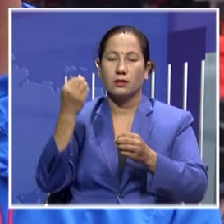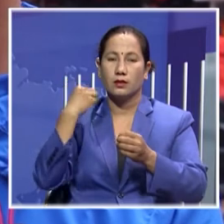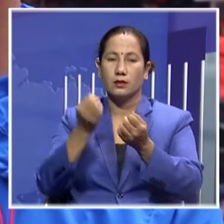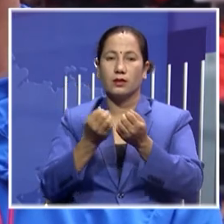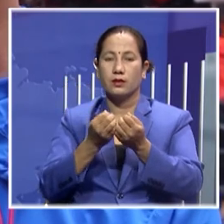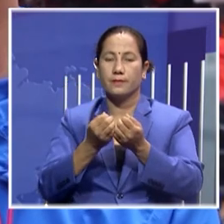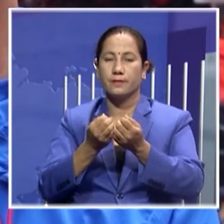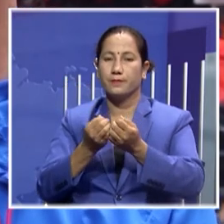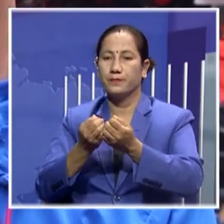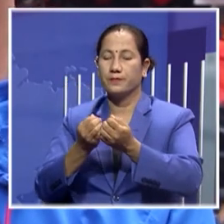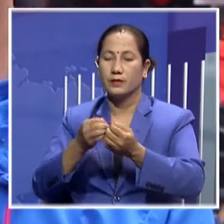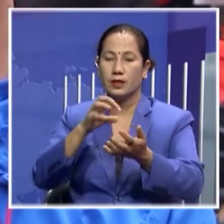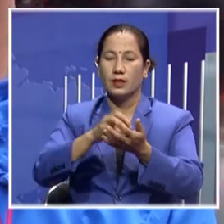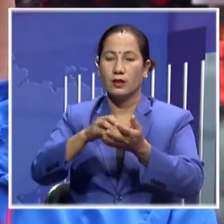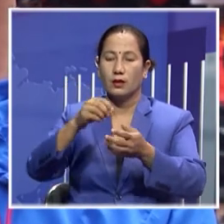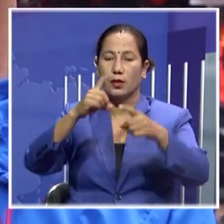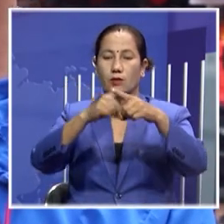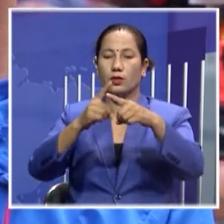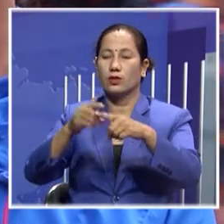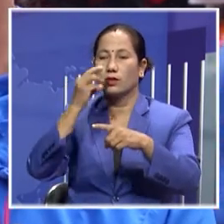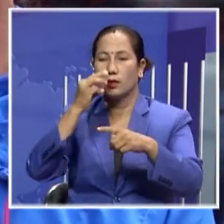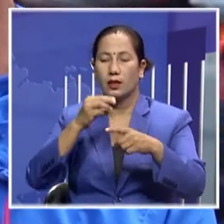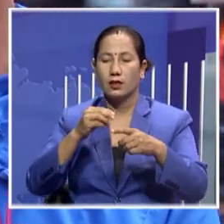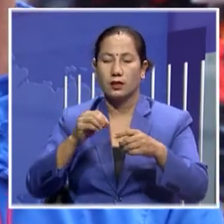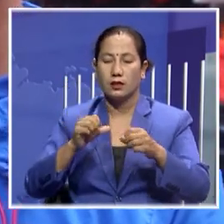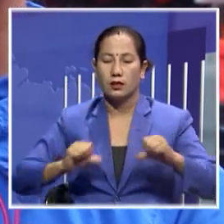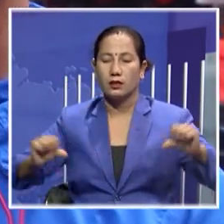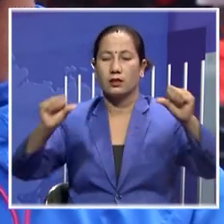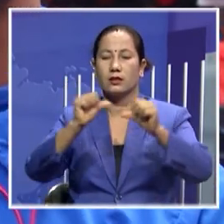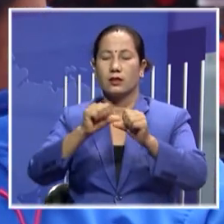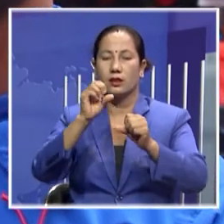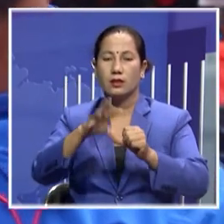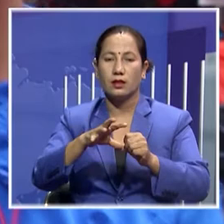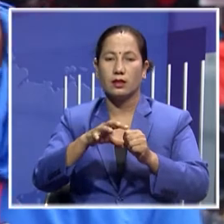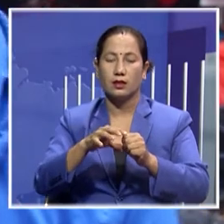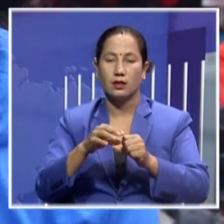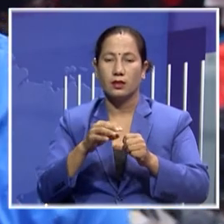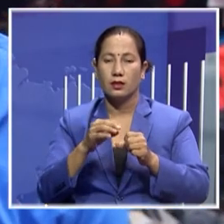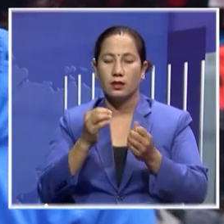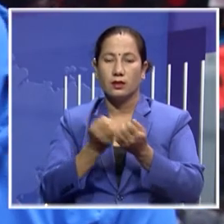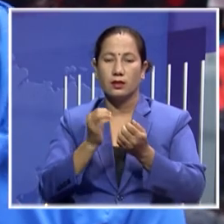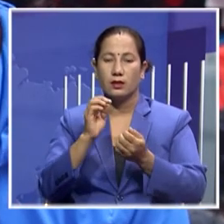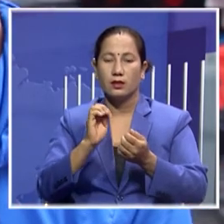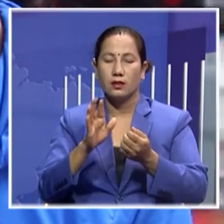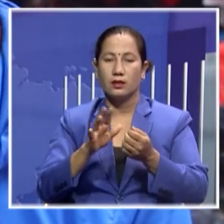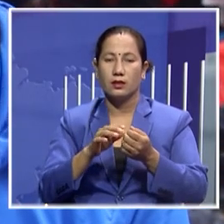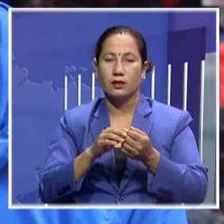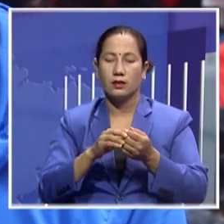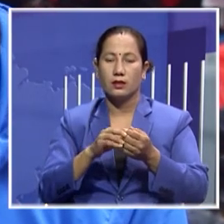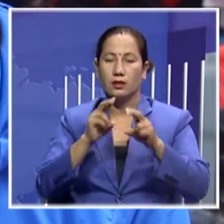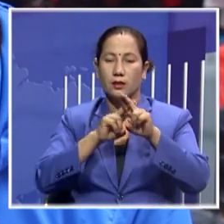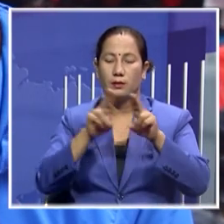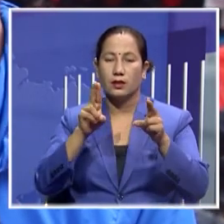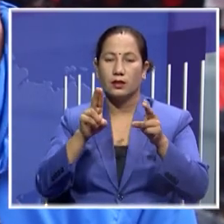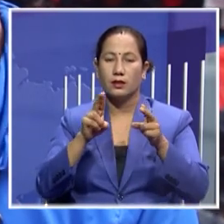मिलेर ठाउँ ठाउँ चोक चोकमा अलिकति जग्गा खुसी गरेर त्यो गर्न सकिन्छ, सशुल्क अथवा निःशुल्क। सशुल्क